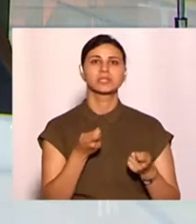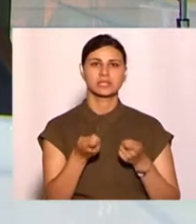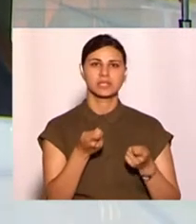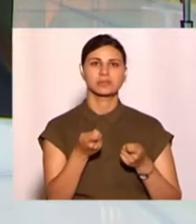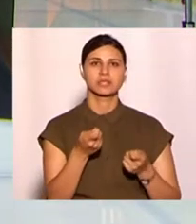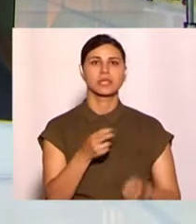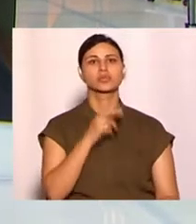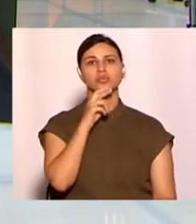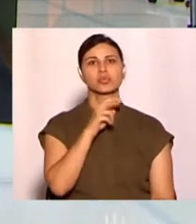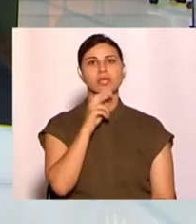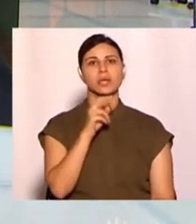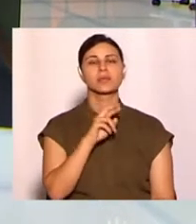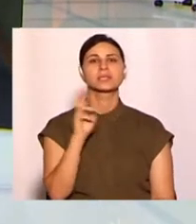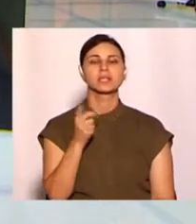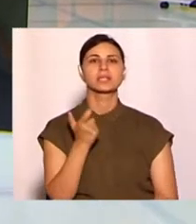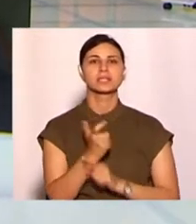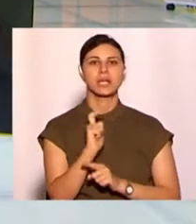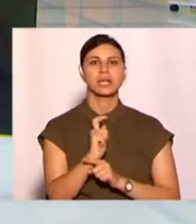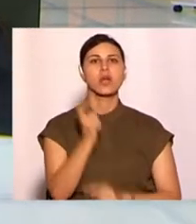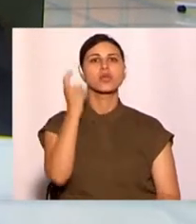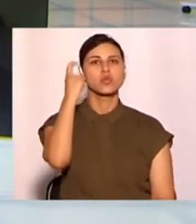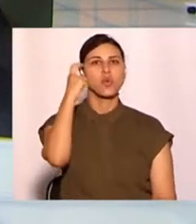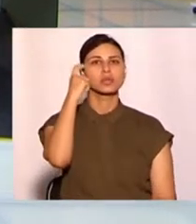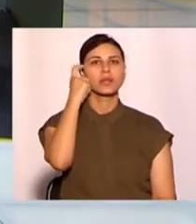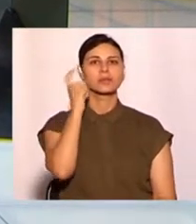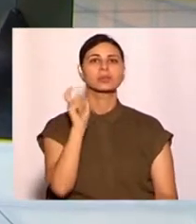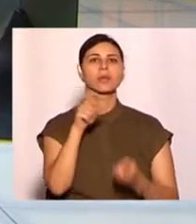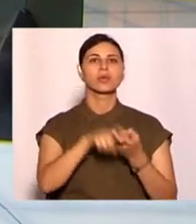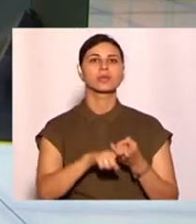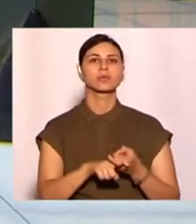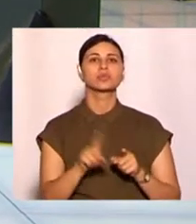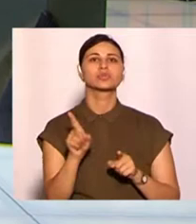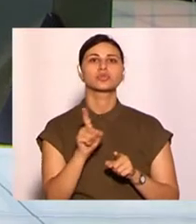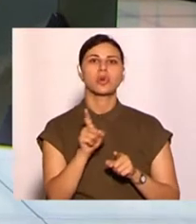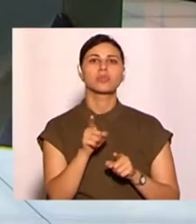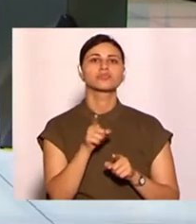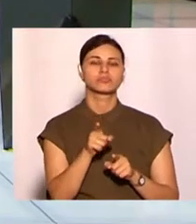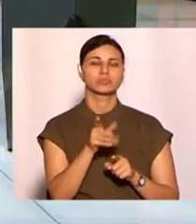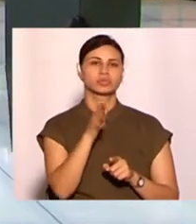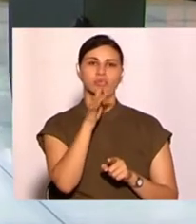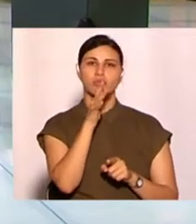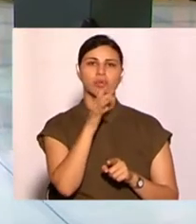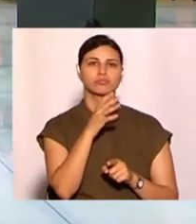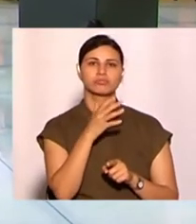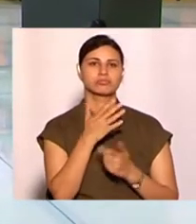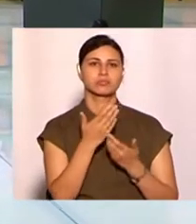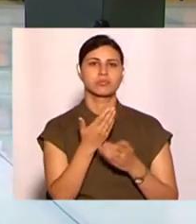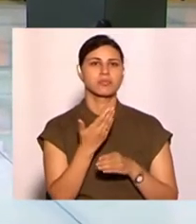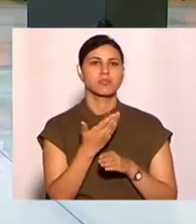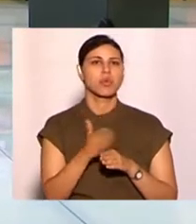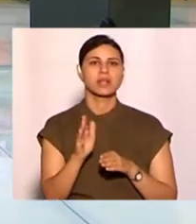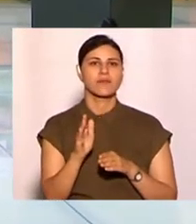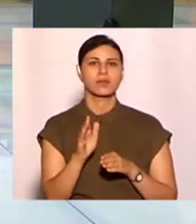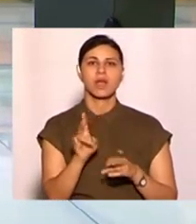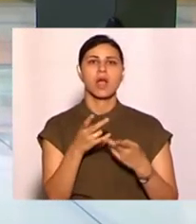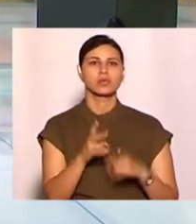სიფრთხილეს, ყურადღებას და ძალიან გონივრულ დამოკიდებულებას იმისათვის, რომ ასაკის მიუხედავად და სქესის მიუხედავად არ